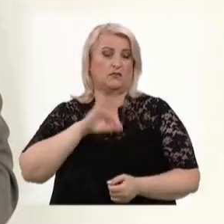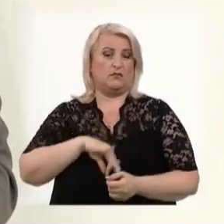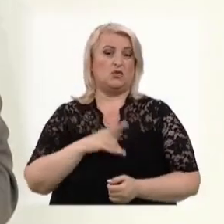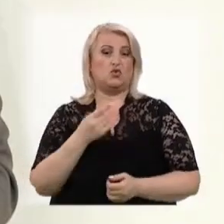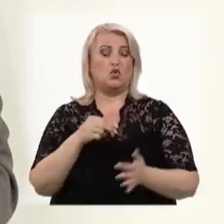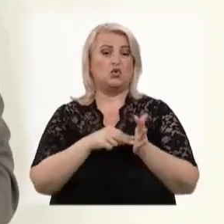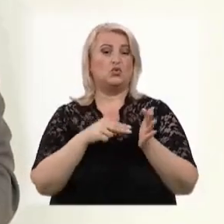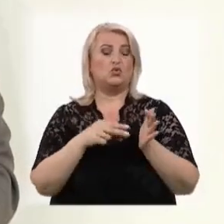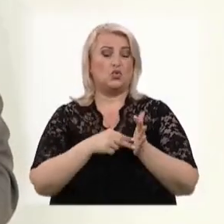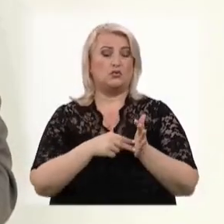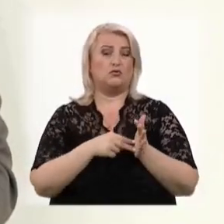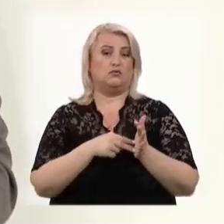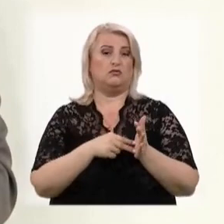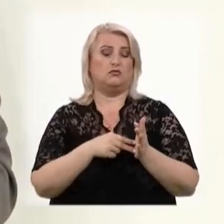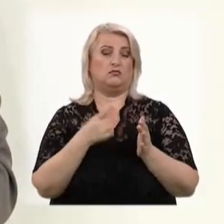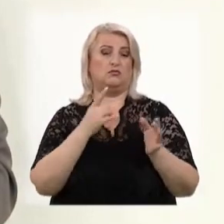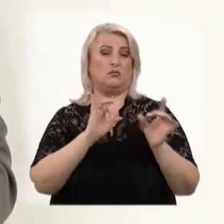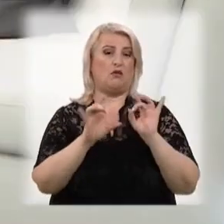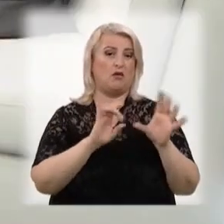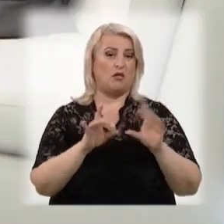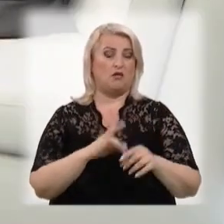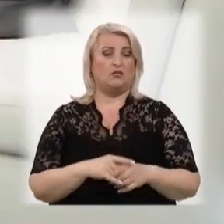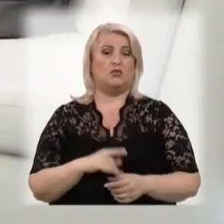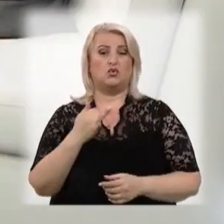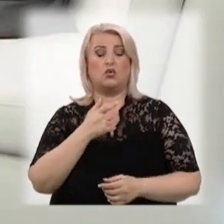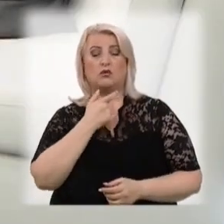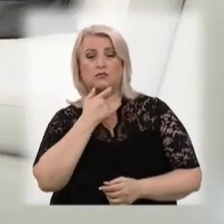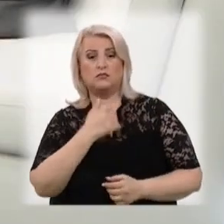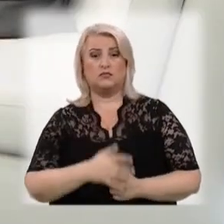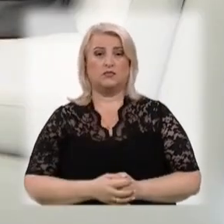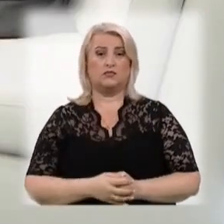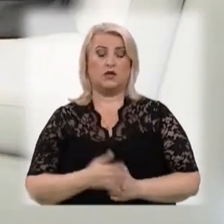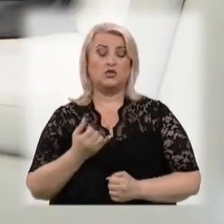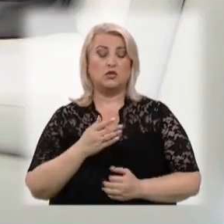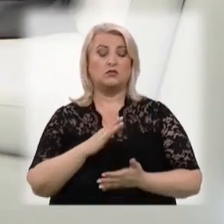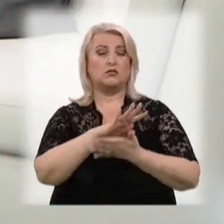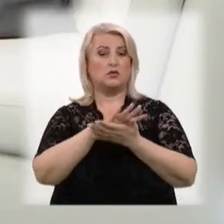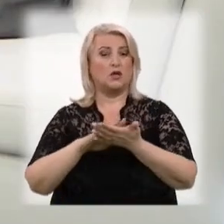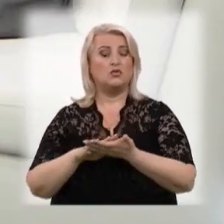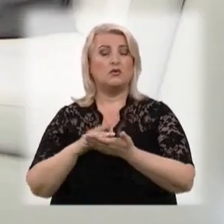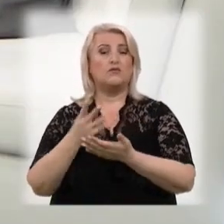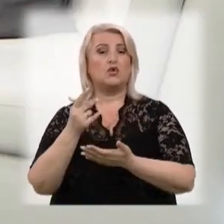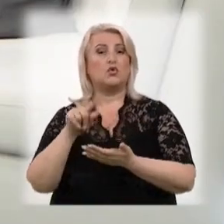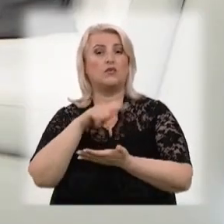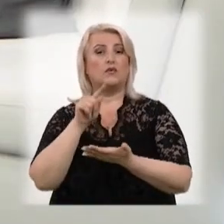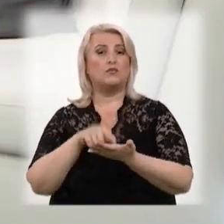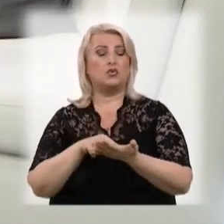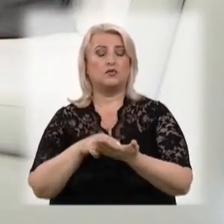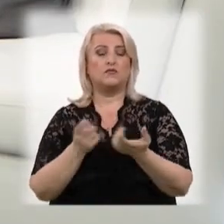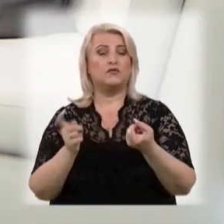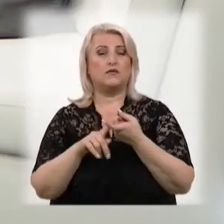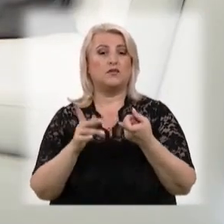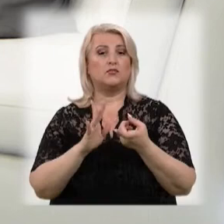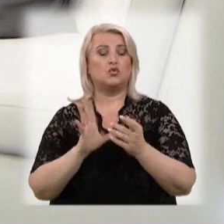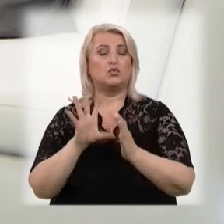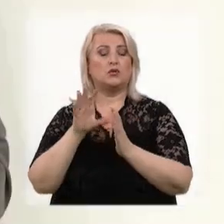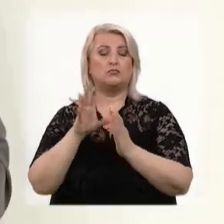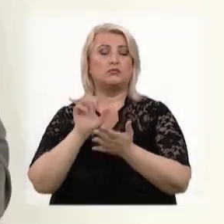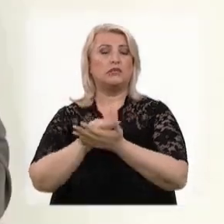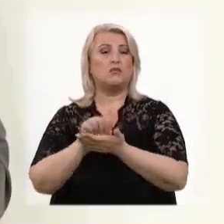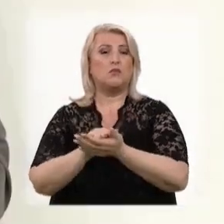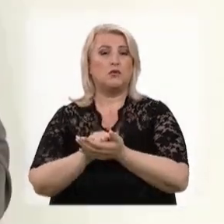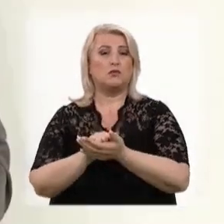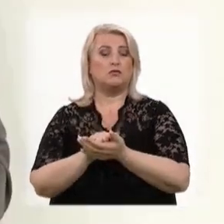costă și primul și câți pe noi nu văzut Da bun cu mă întrebare este următoare în dependență de domeniul în care se face parte există așa